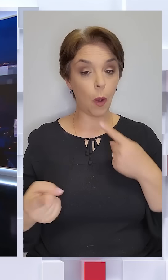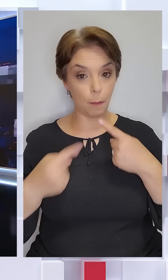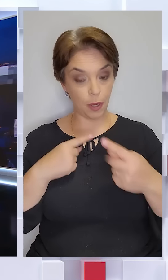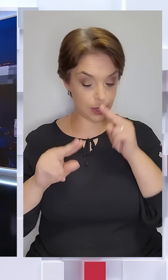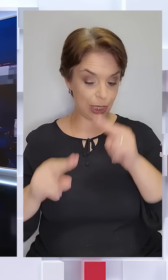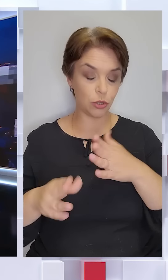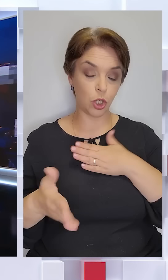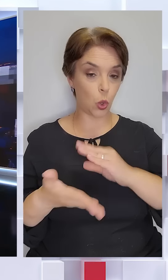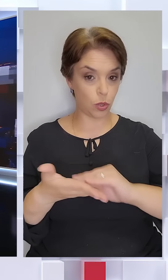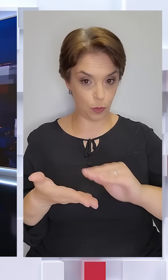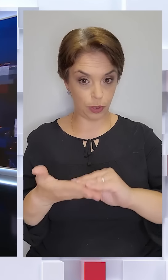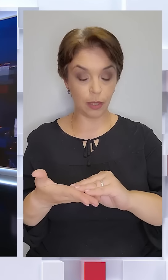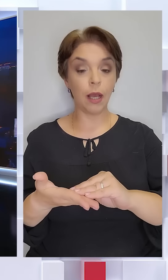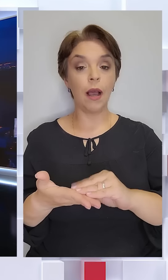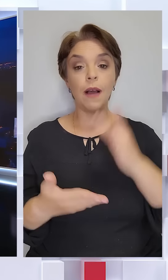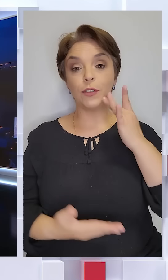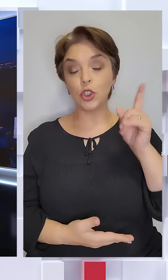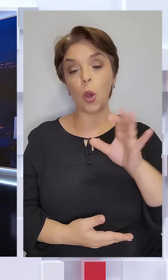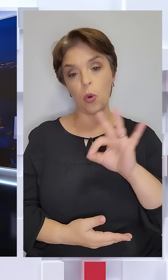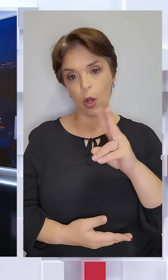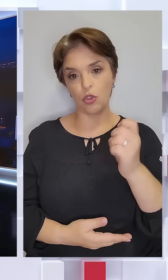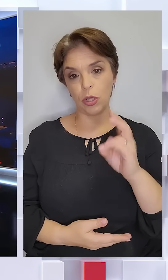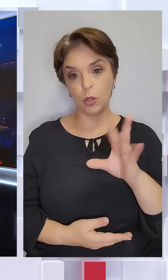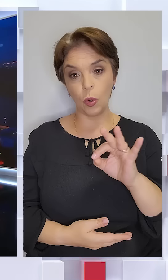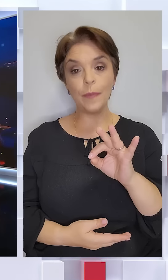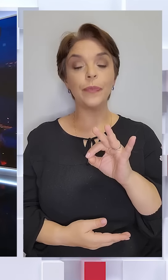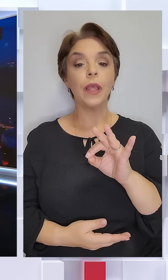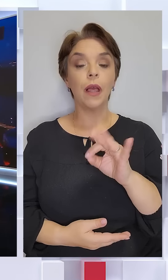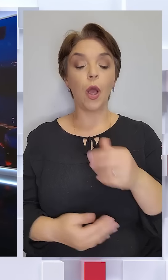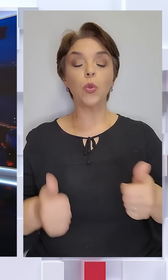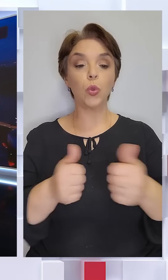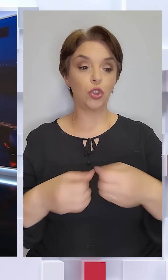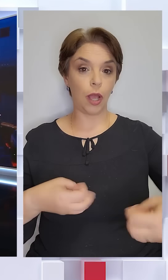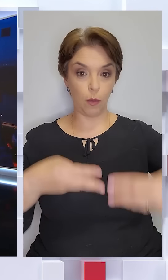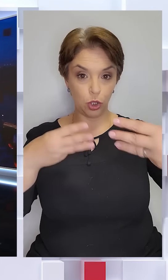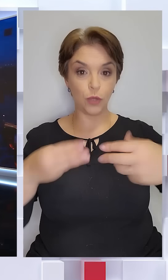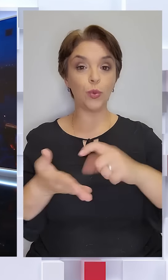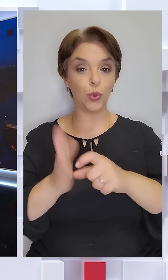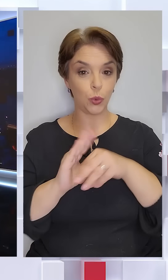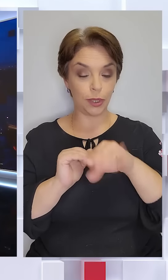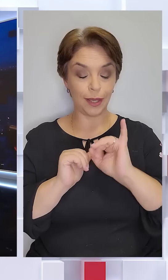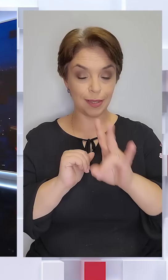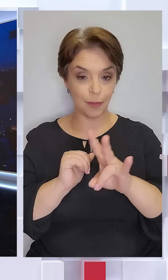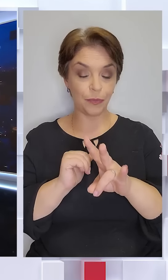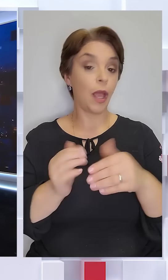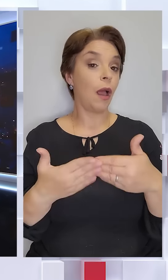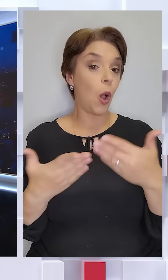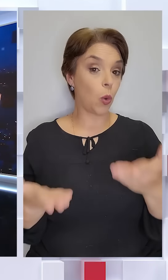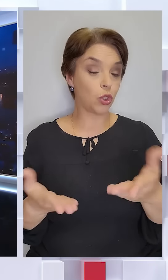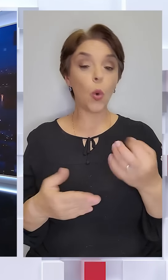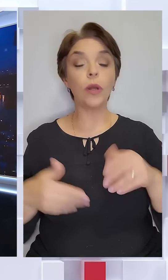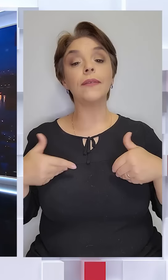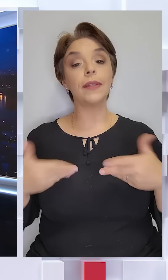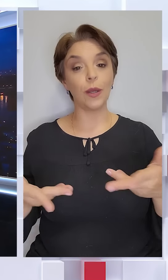перемовин стежила власна кореспондентка ТСН в Сполучених Штатах Ольга Кошеленко. Долучаємо її наживо до студії ТСН. Отже,